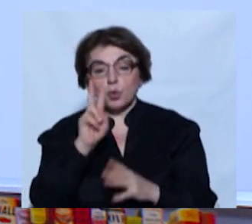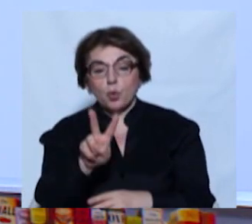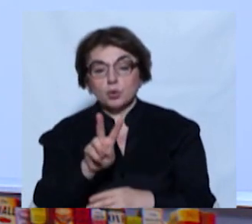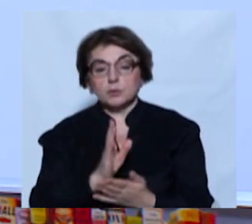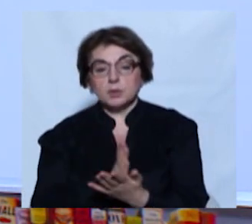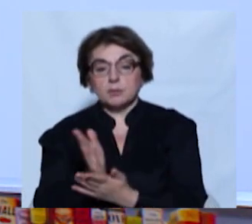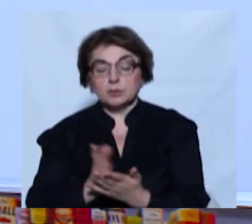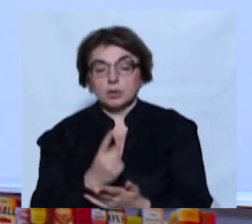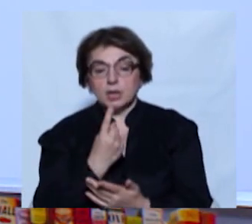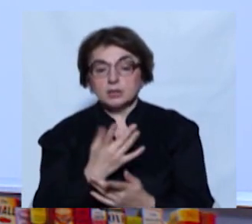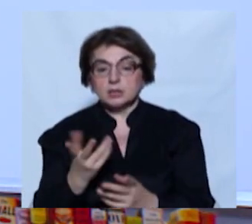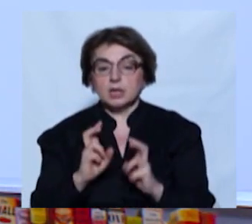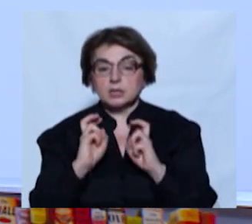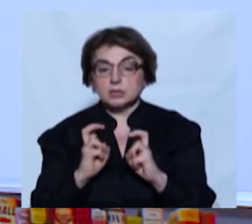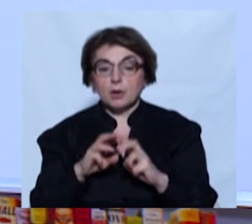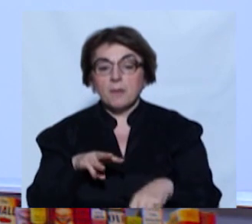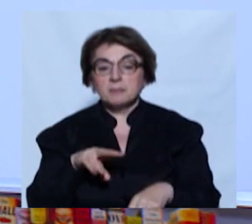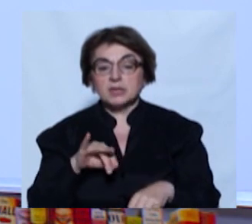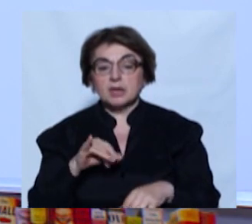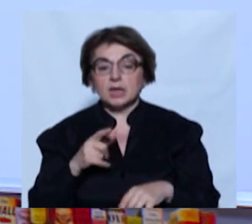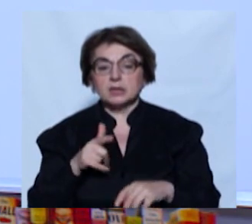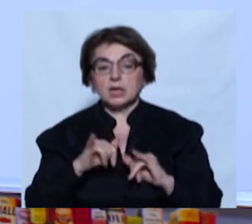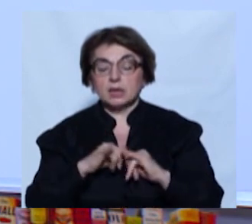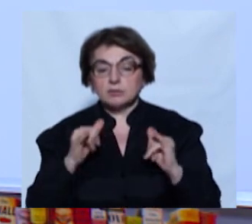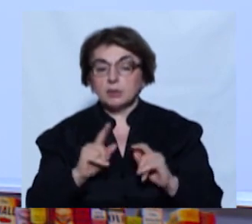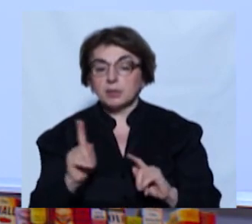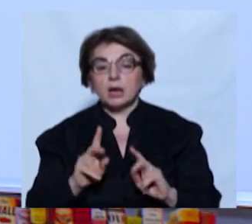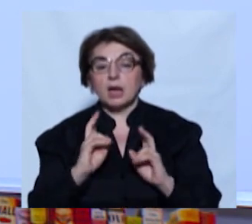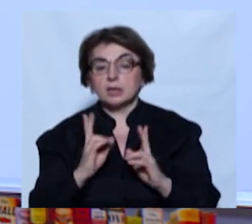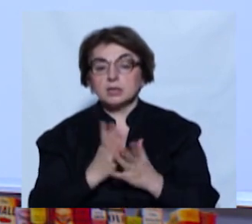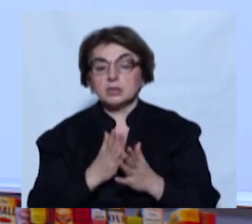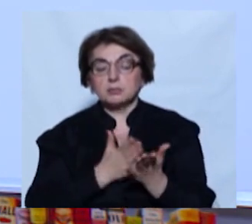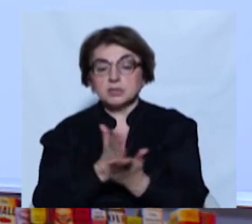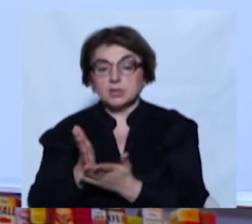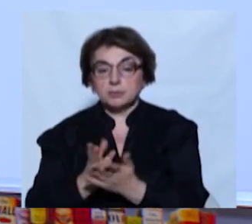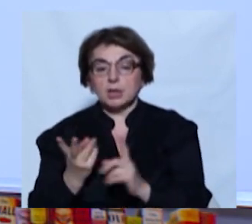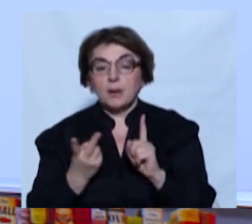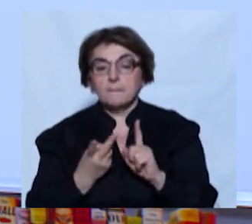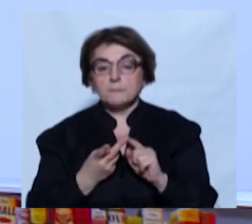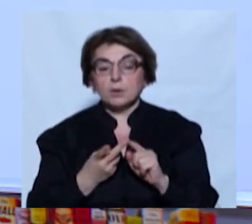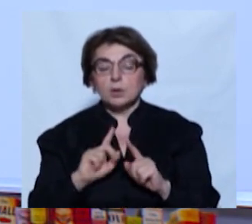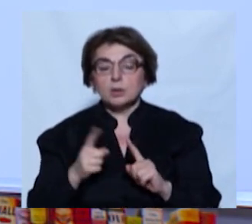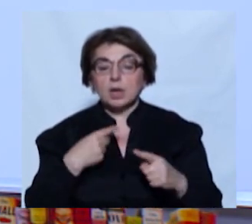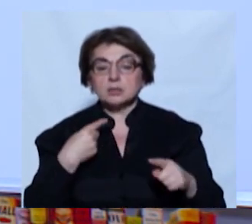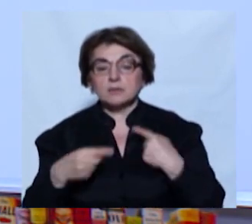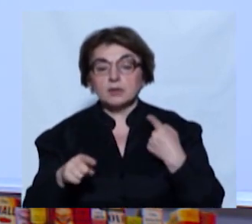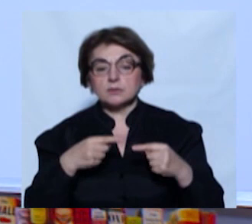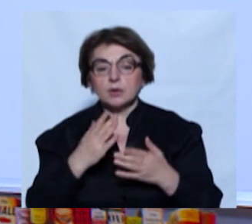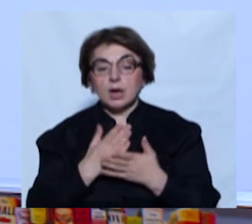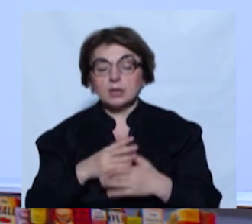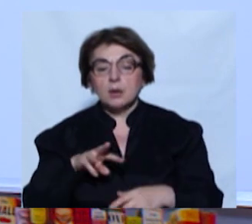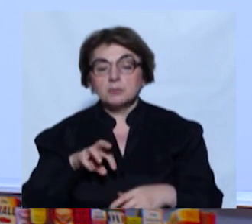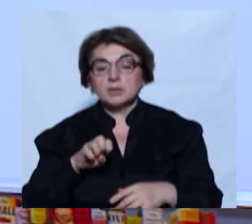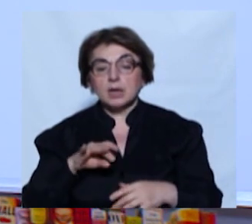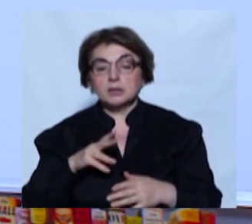მიმართულებით. ერთი, რას ნიშნავს მდგრადი განვითარება და რა არის მდგრადი განვითარების მიზნები და მეორე, რა განსხვავებაა მდგრადი